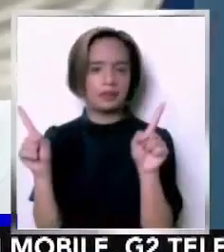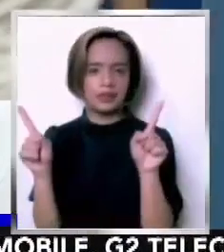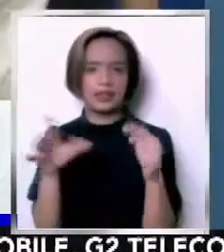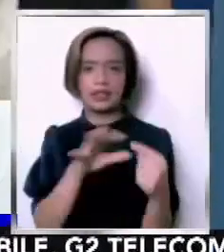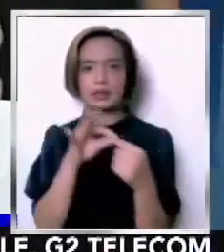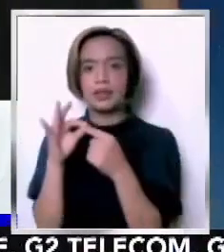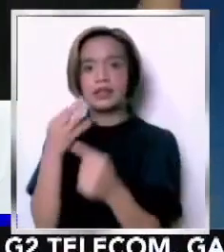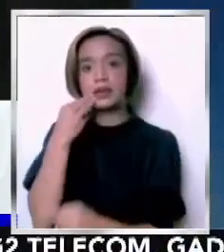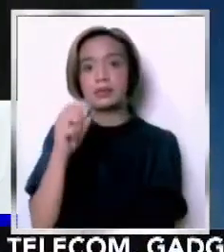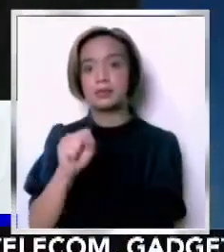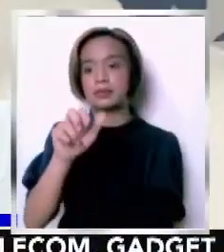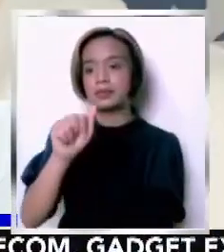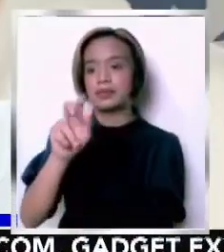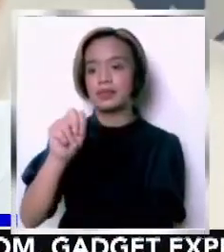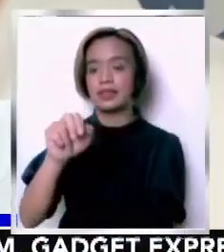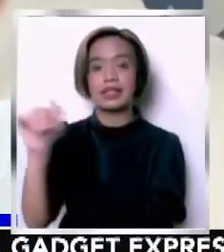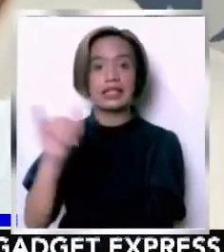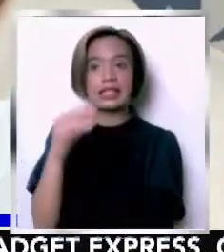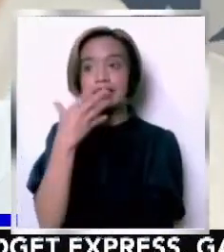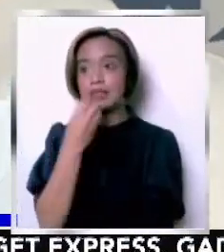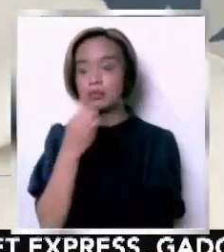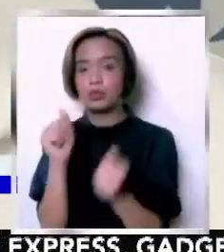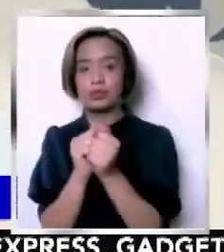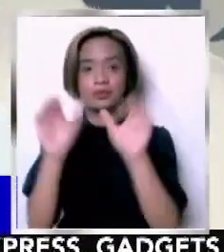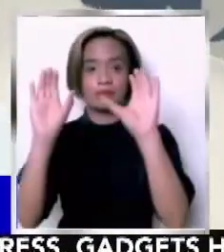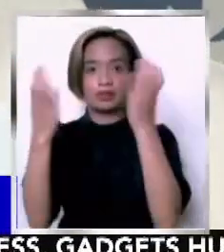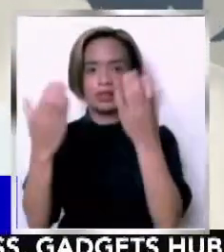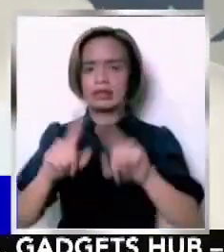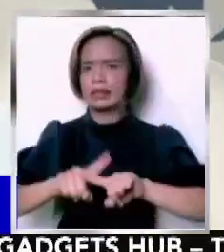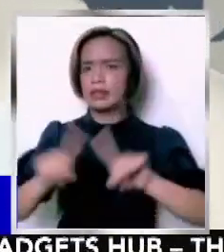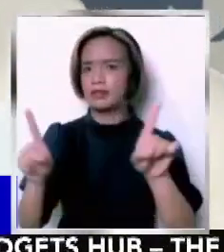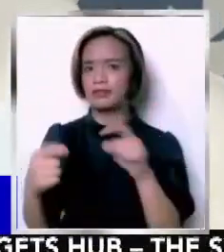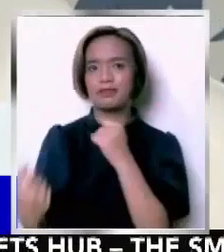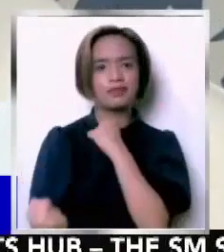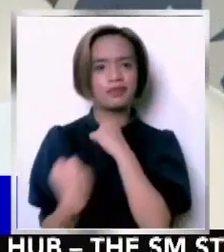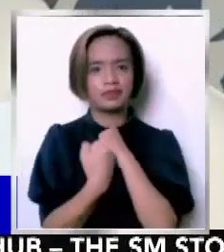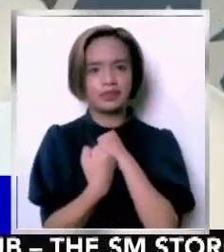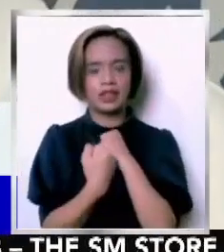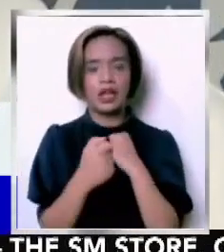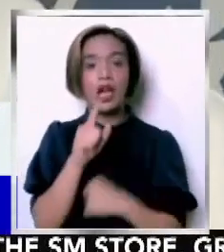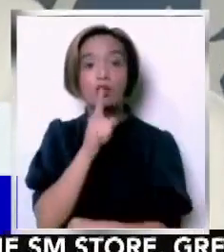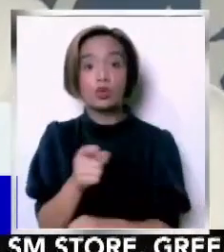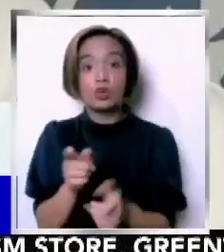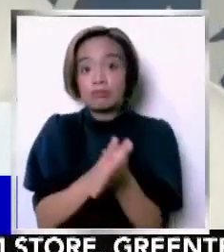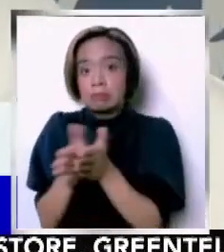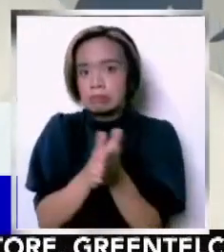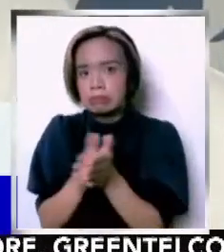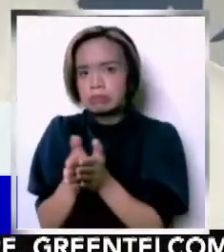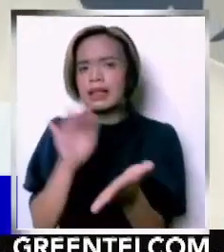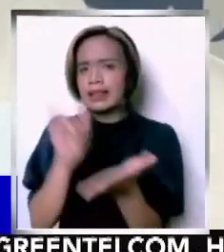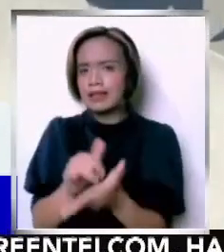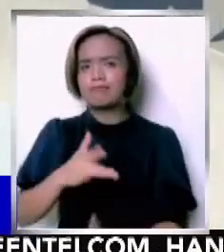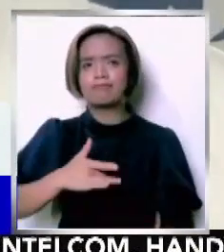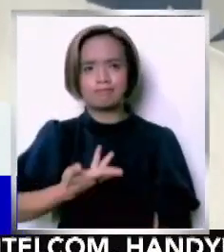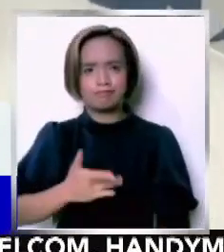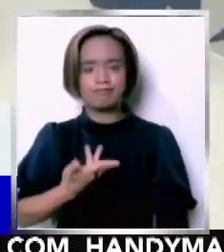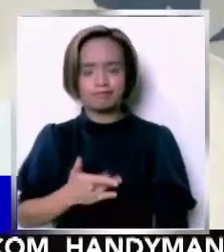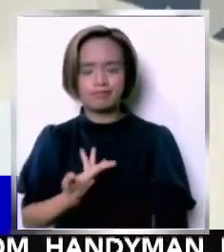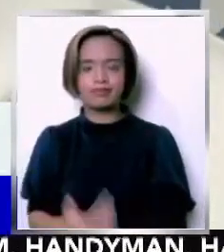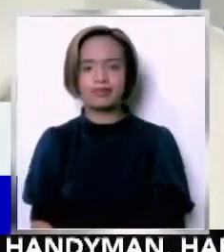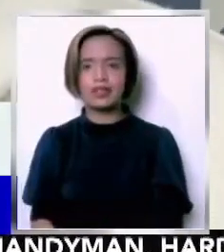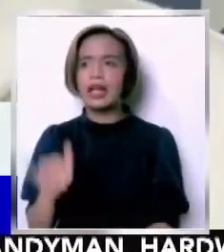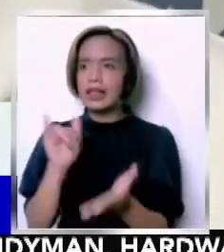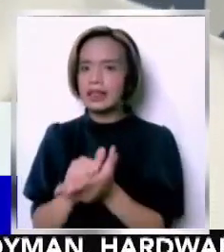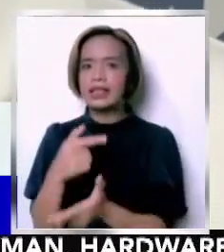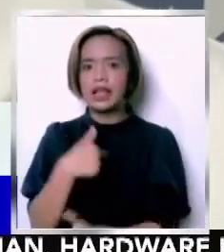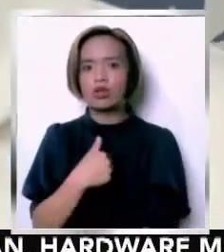And even our classmates, iba talaga yung support and yung mafe-feel mo yung passion talaga. So I think this is where I realized or na-push